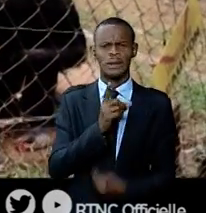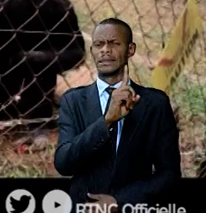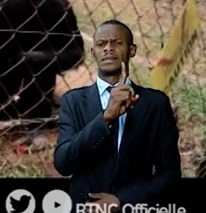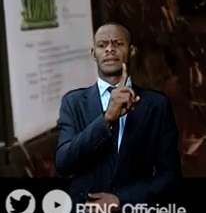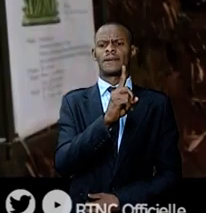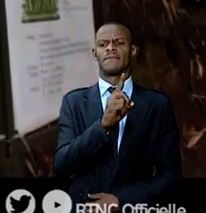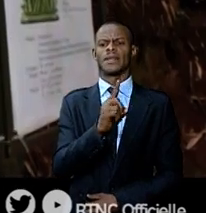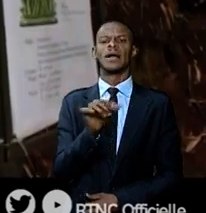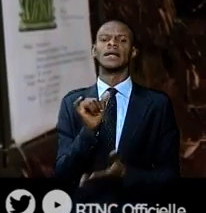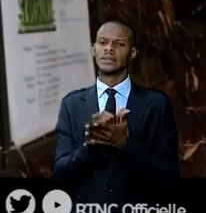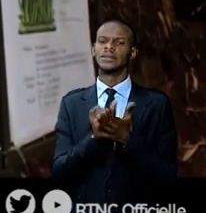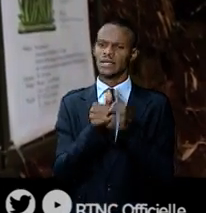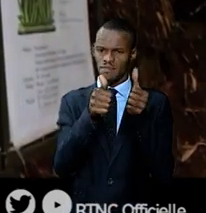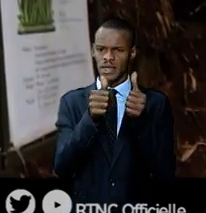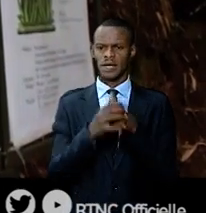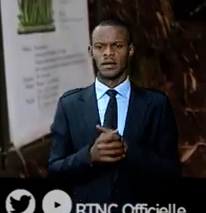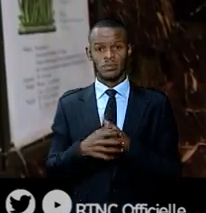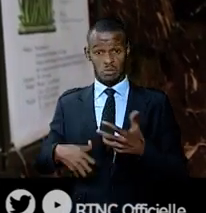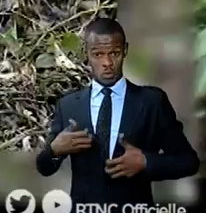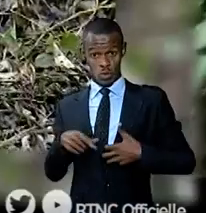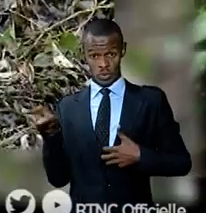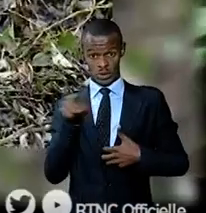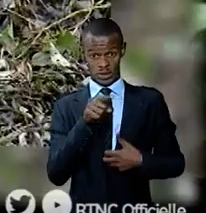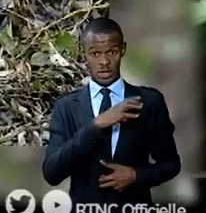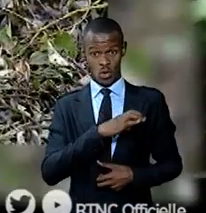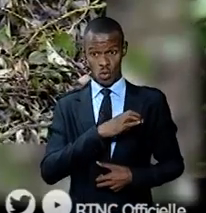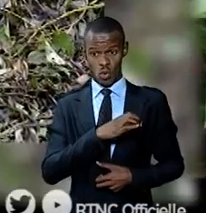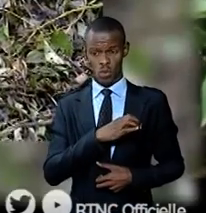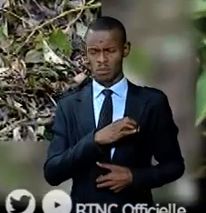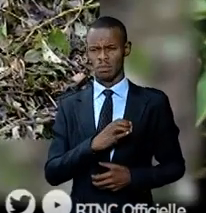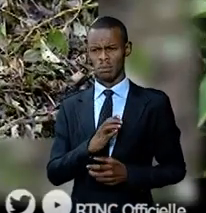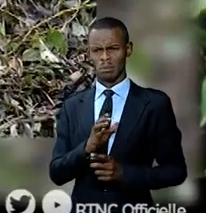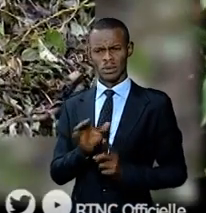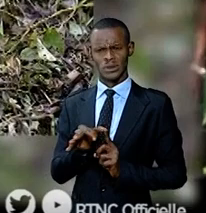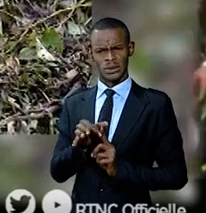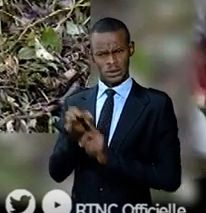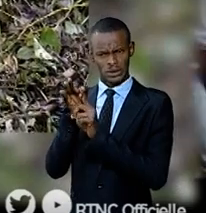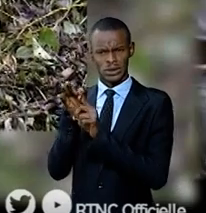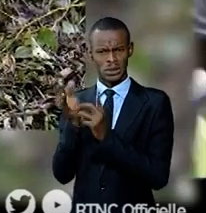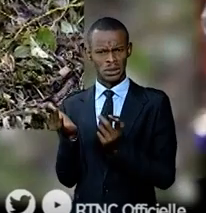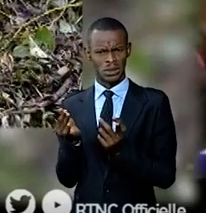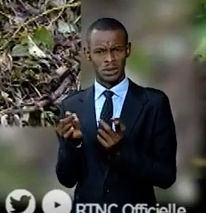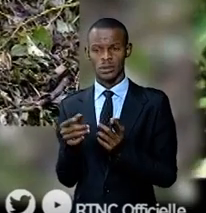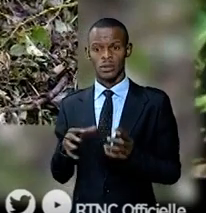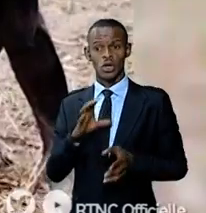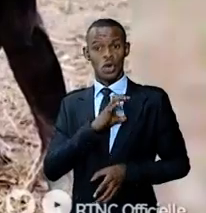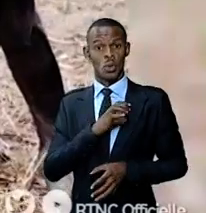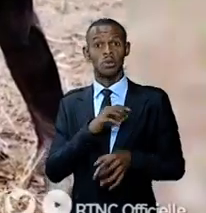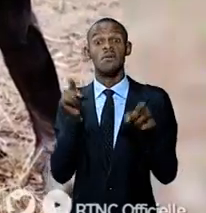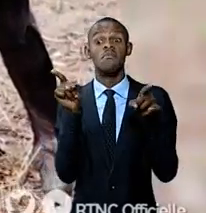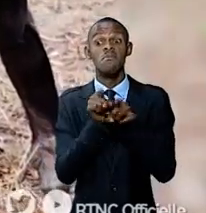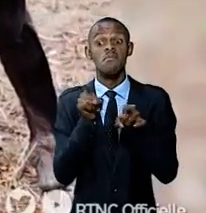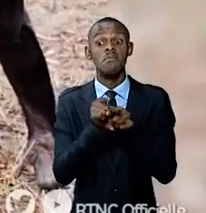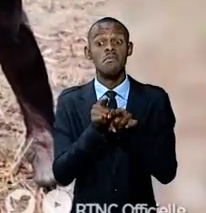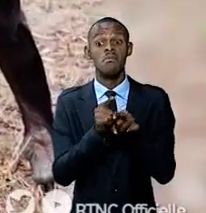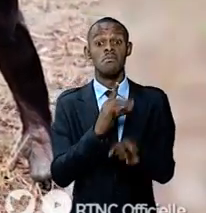ces plantigrades révèle beaucoup de comportements particuliers chez les bonobos. L'acte sexuel est l'unique moyen d'apaiser les tensions et